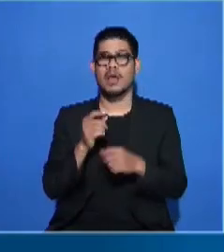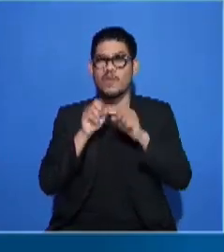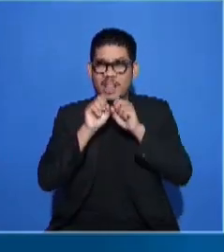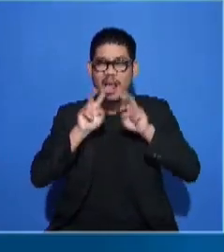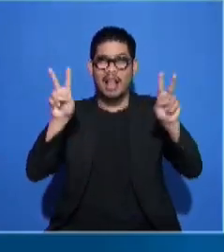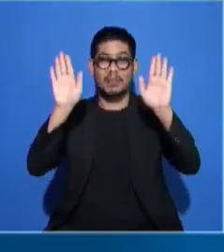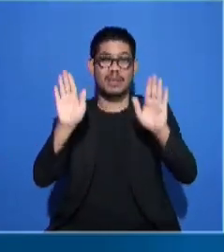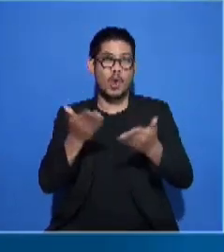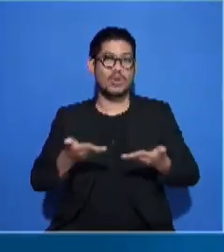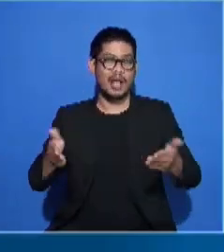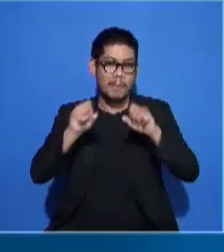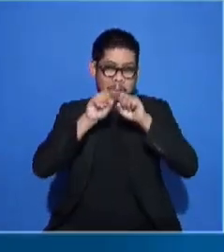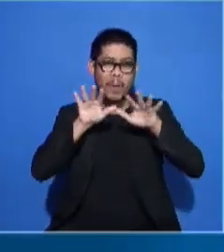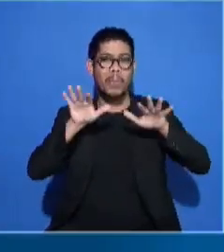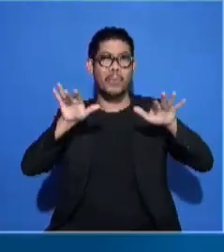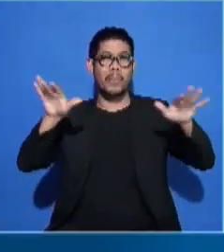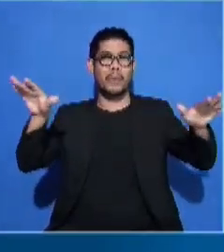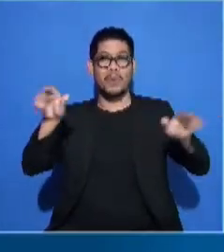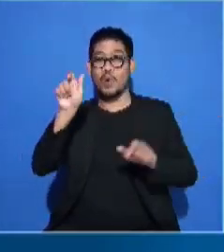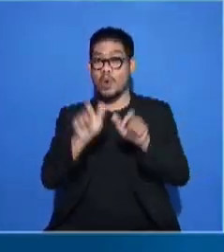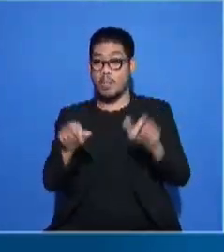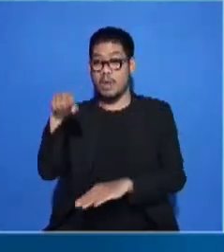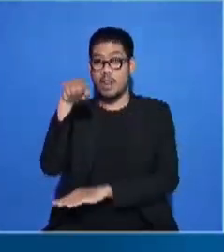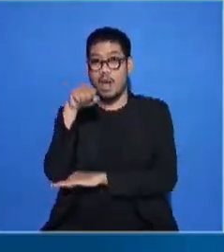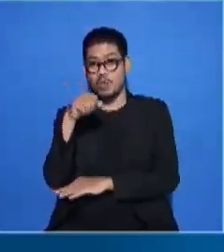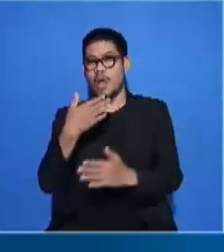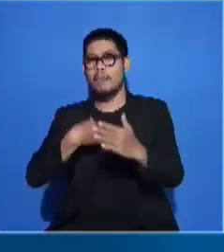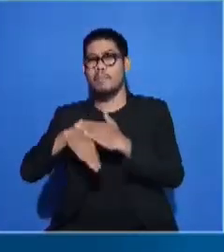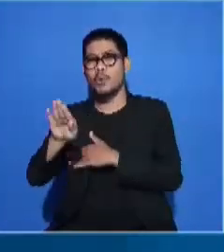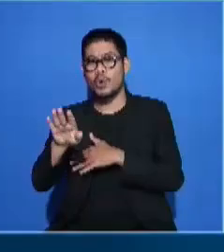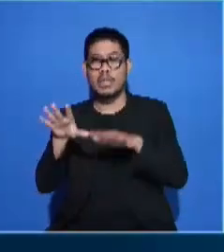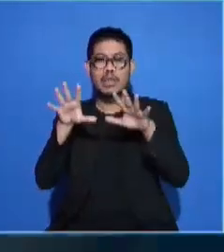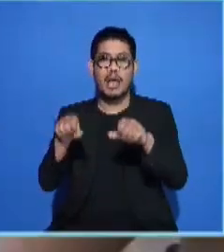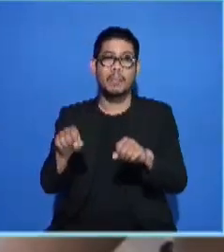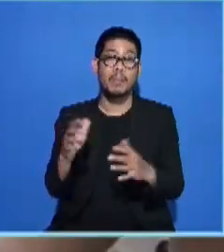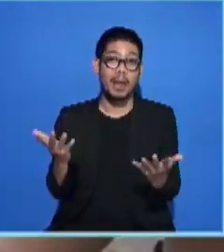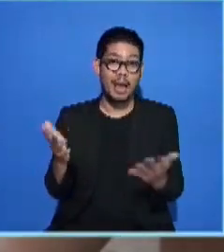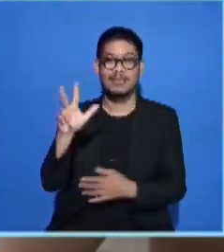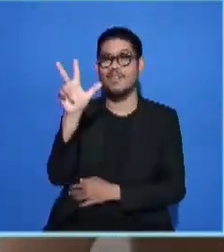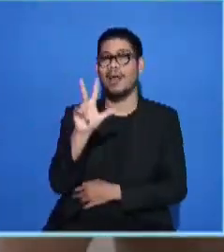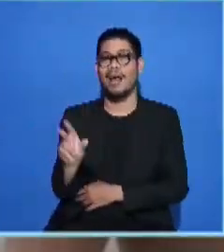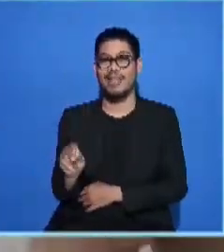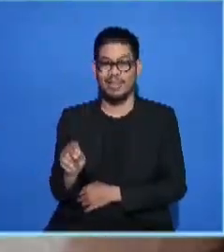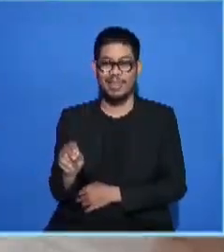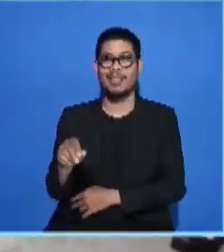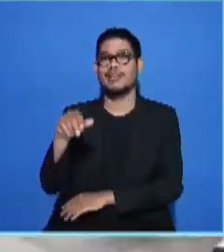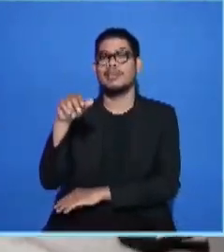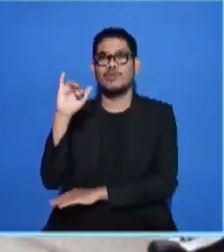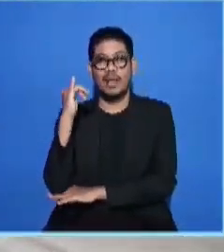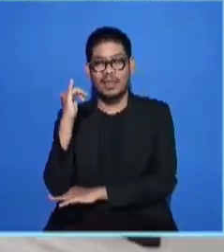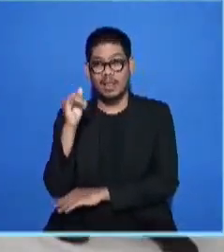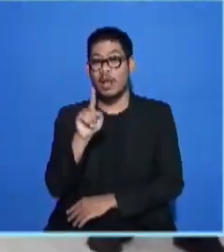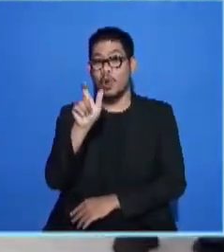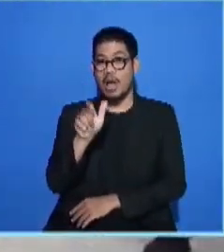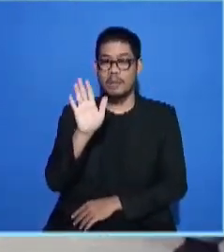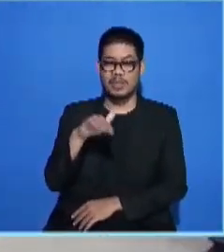lalu. Para pelaku yang sempat melarikan diri ditangkap di wilayah Jawa Barat dan DKI Jakarta. Satu pelaku di antaranya masih